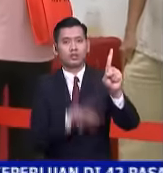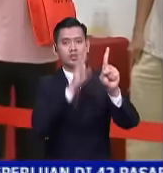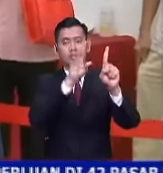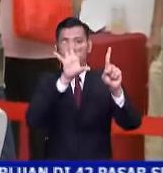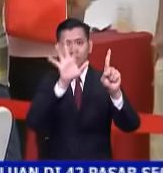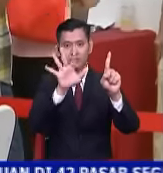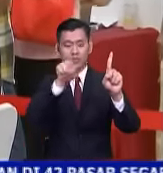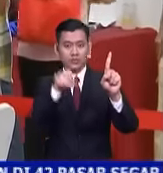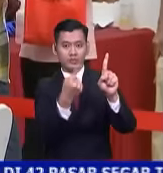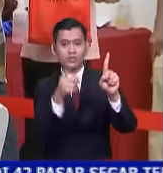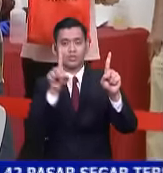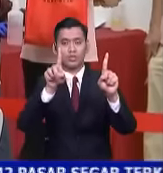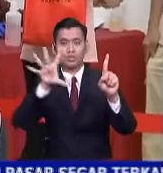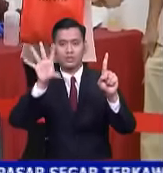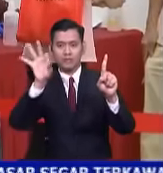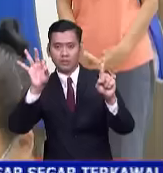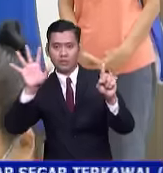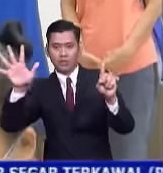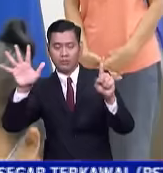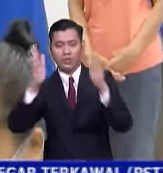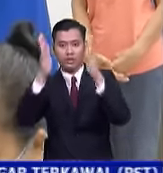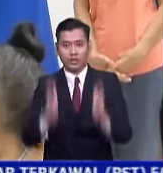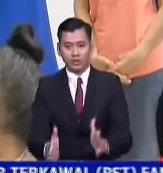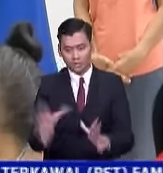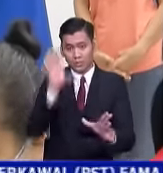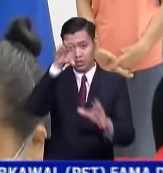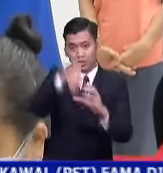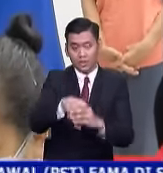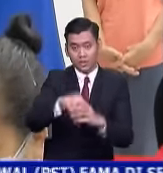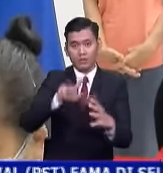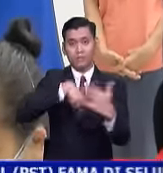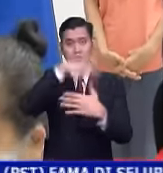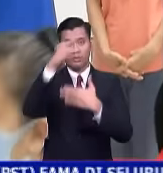106,591 orang untuk menyertai PIKAS.